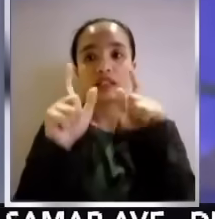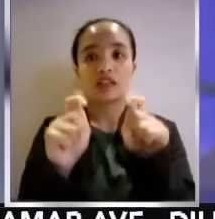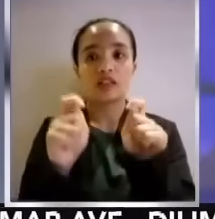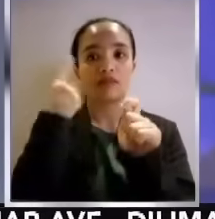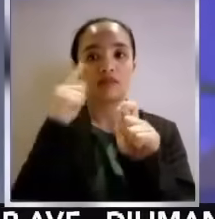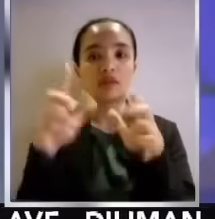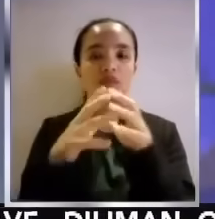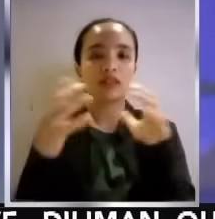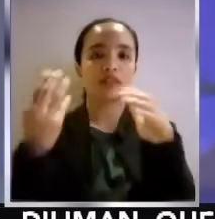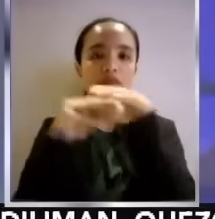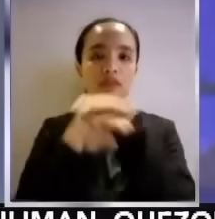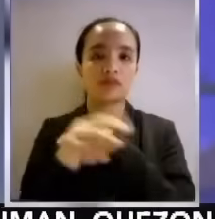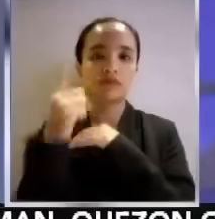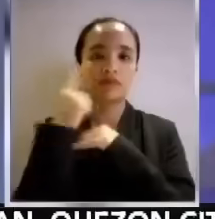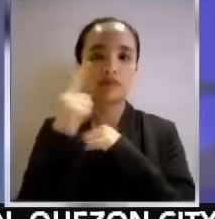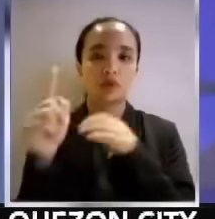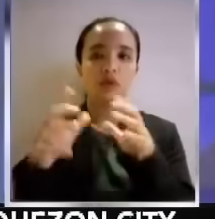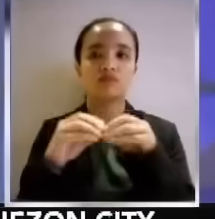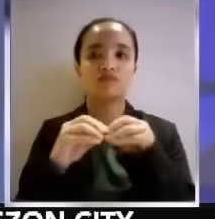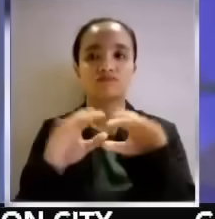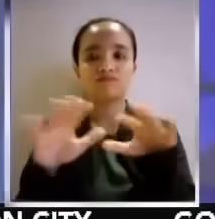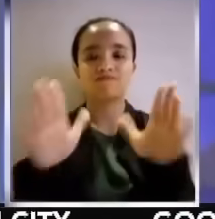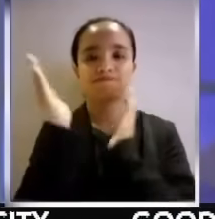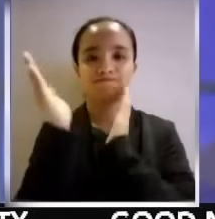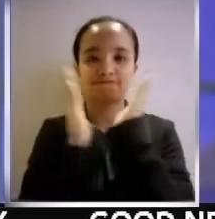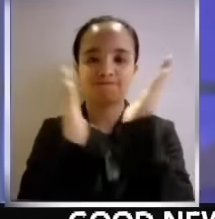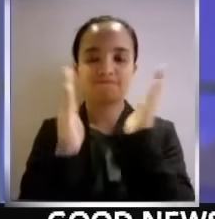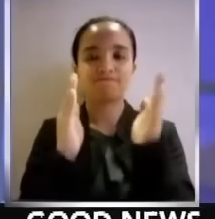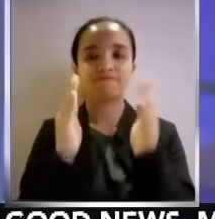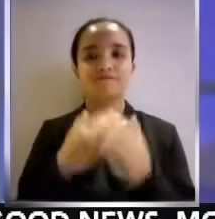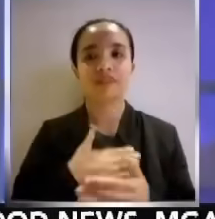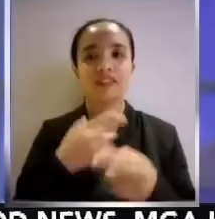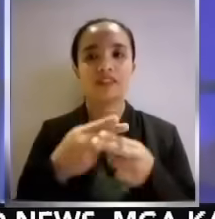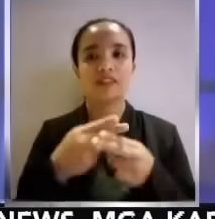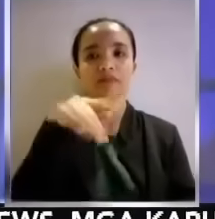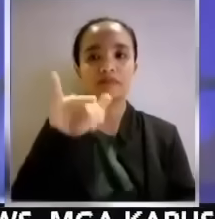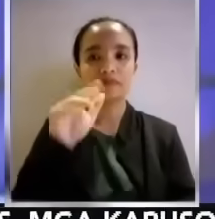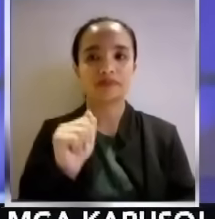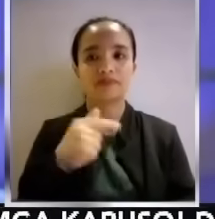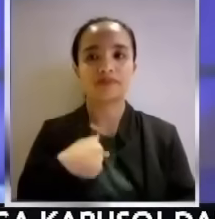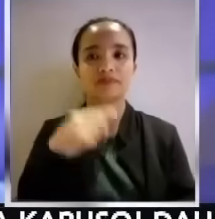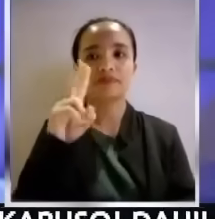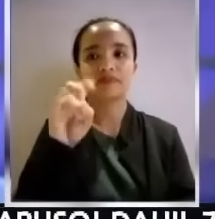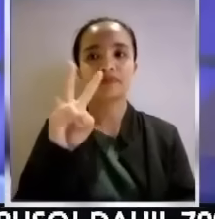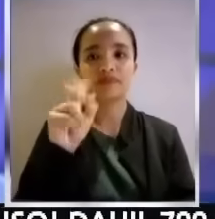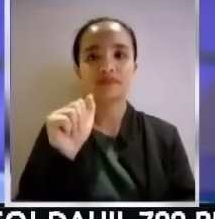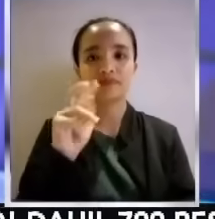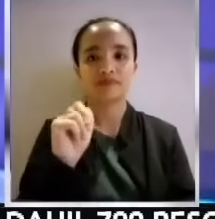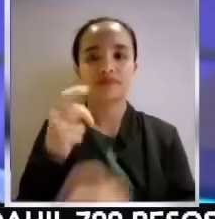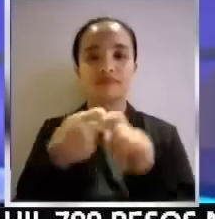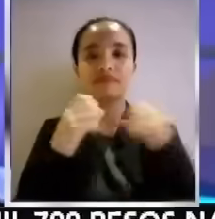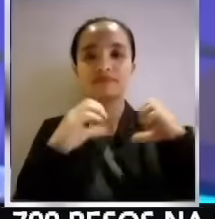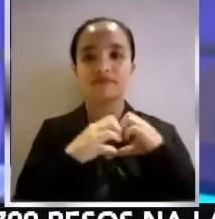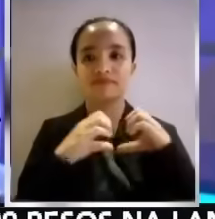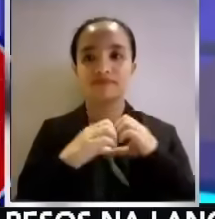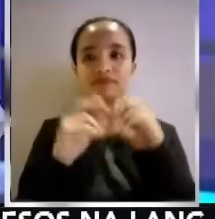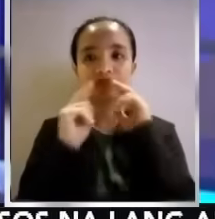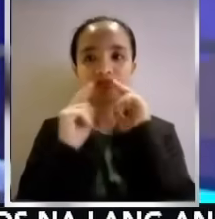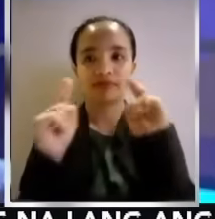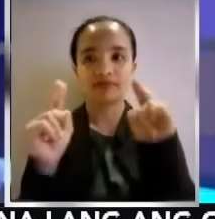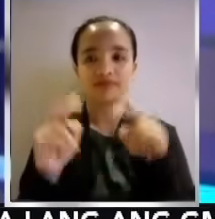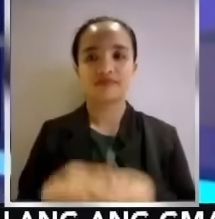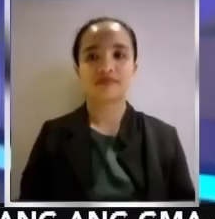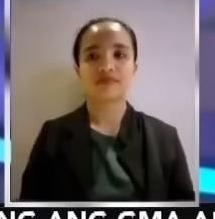mas malawak na paglilingkod sa bayan. Ako po si Pia Arcangel. Ako po si Ivan Mayrina mula sa GMA Integrated News, ang News Authority ng